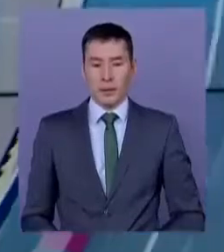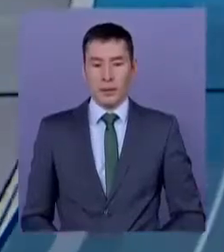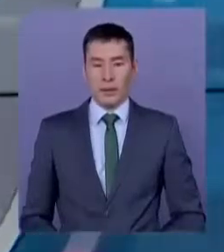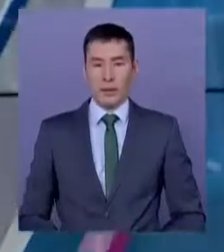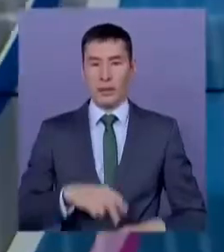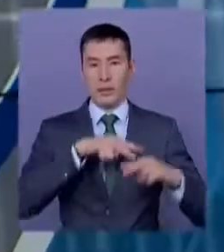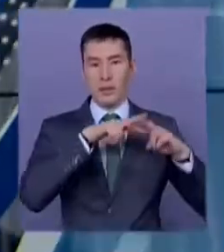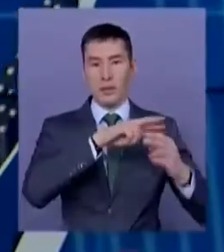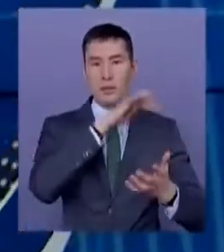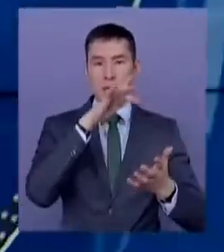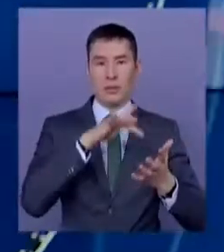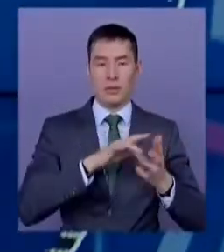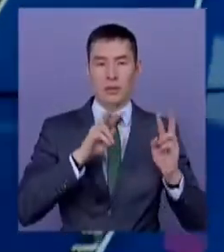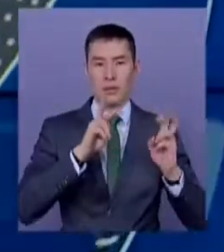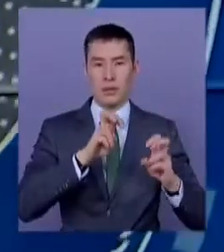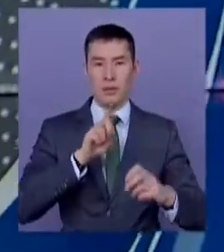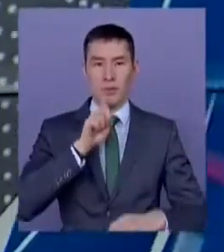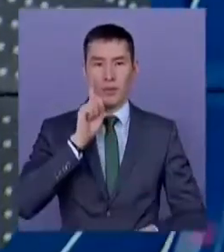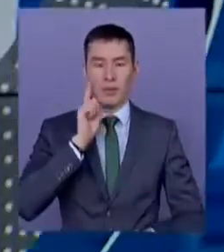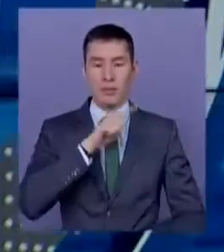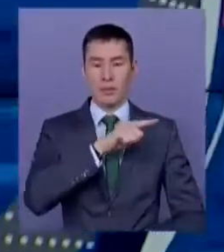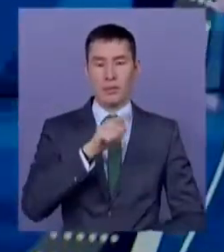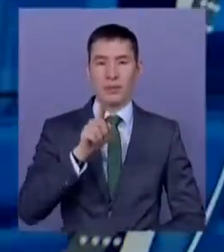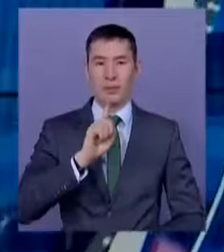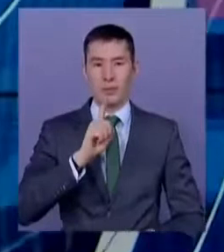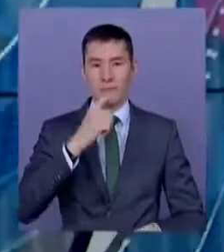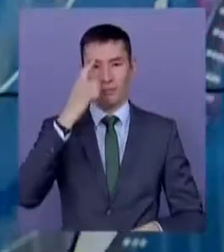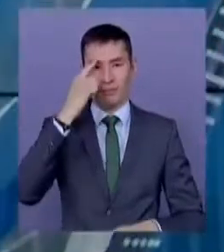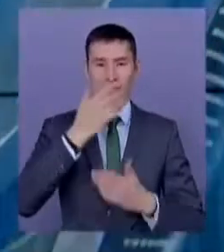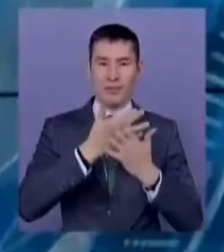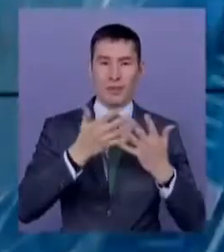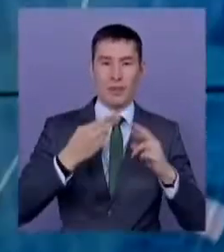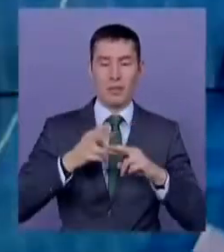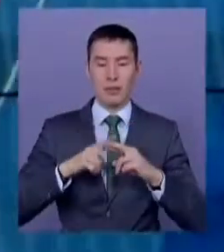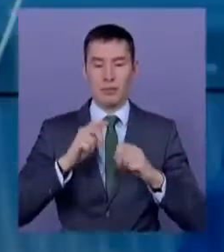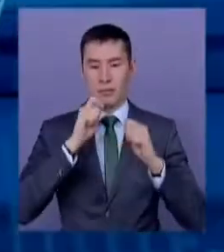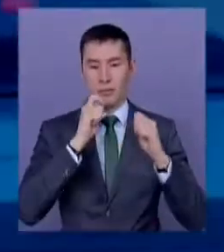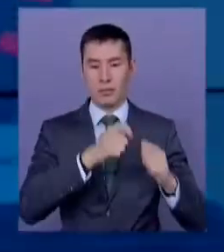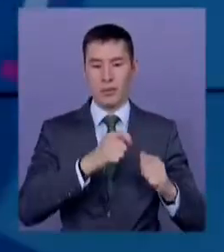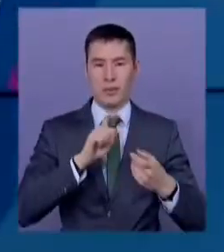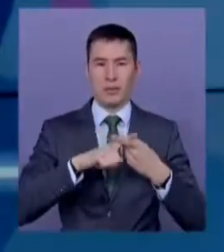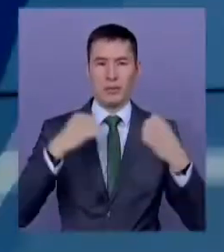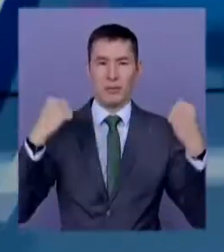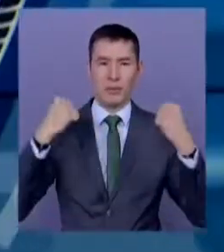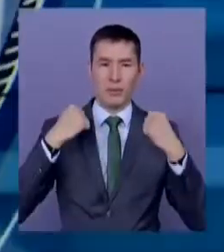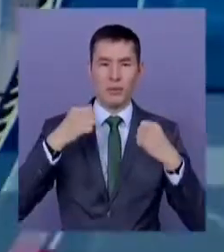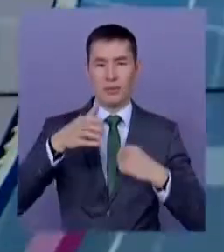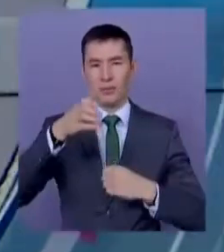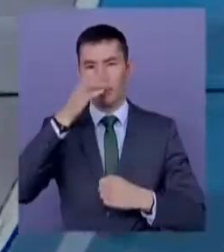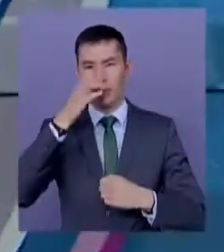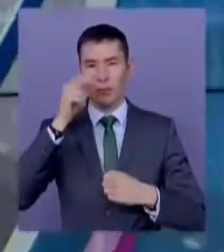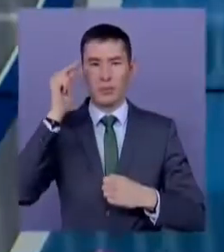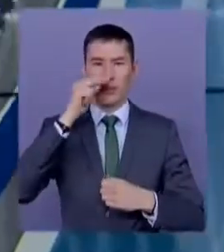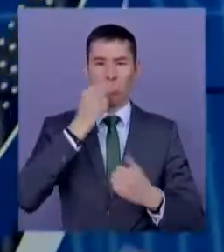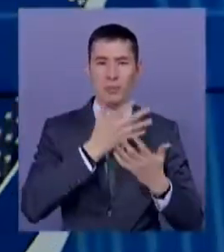Елордада дарын жастар сыйлығының лауреаттары марапатталды. Ғылыми, шығармашылық, қоғамдық және спорттық салаларда жоғары